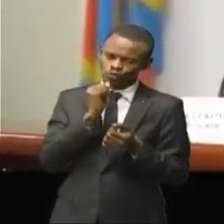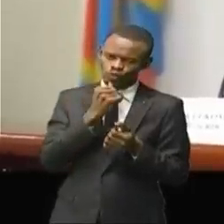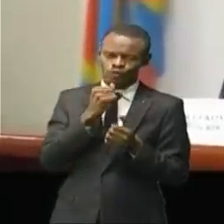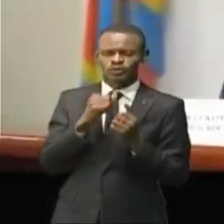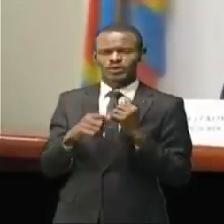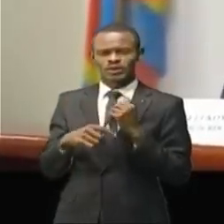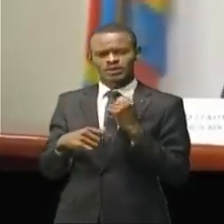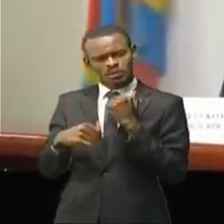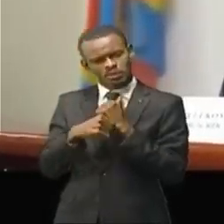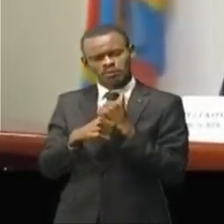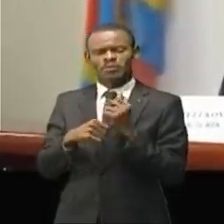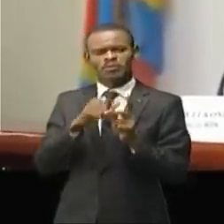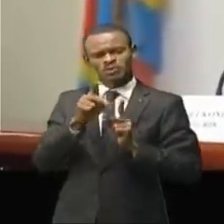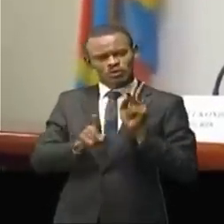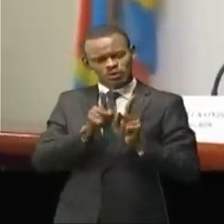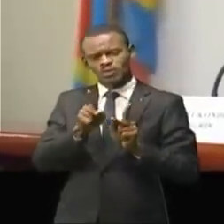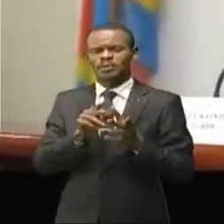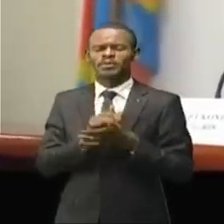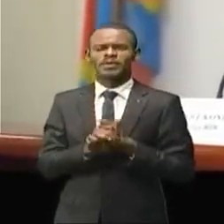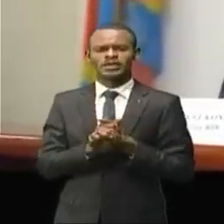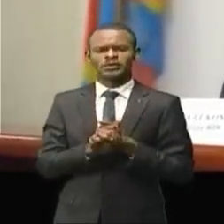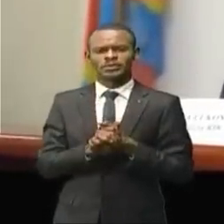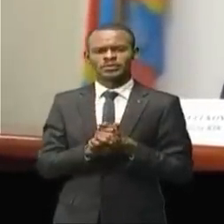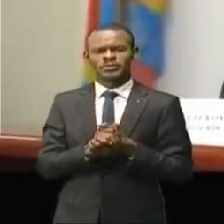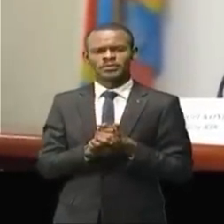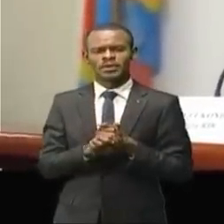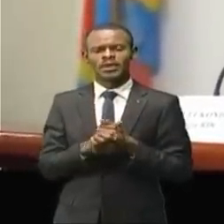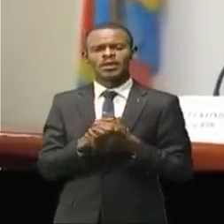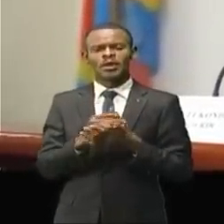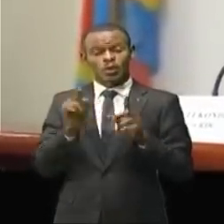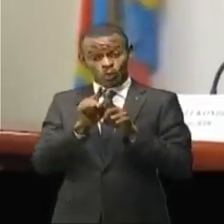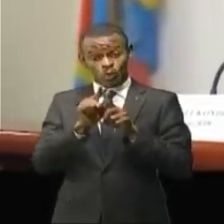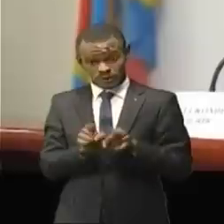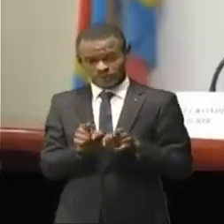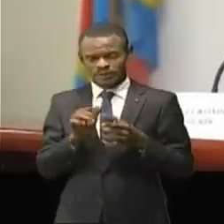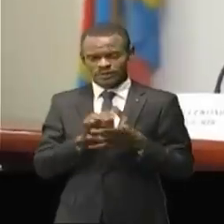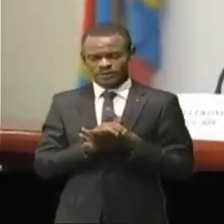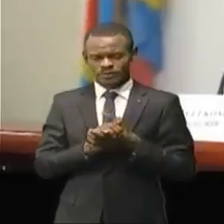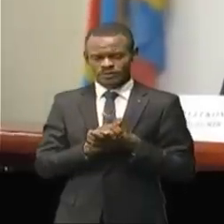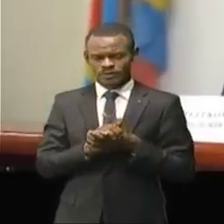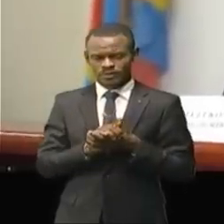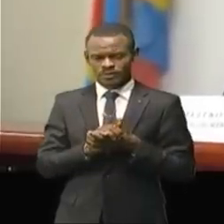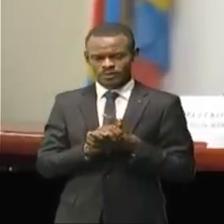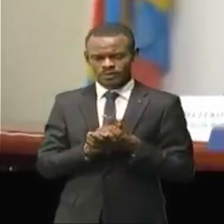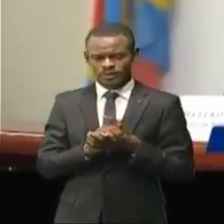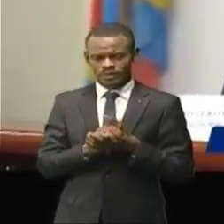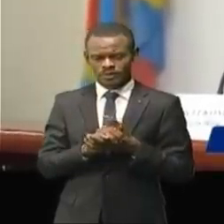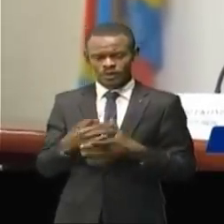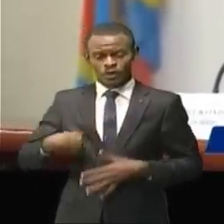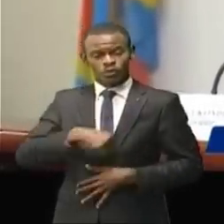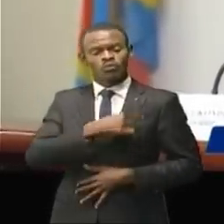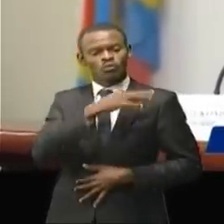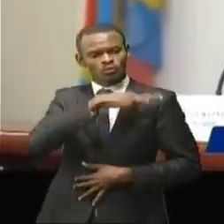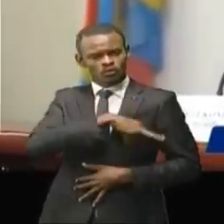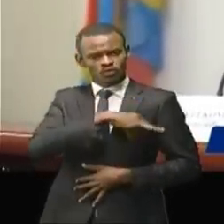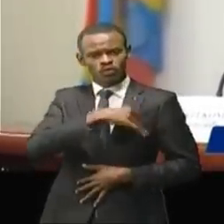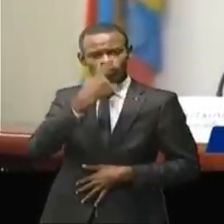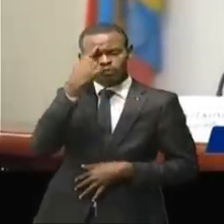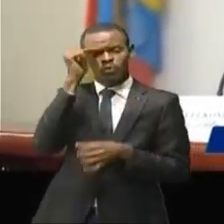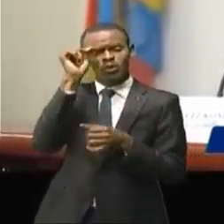aujourd'hui ensuite l'occasion d'avoir de le rappeler